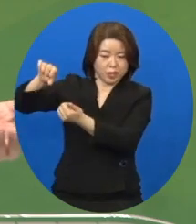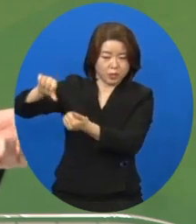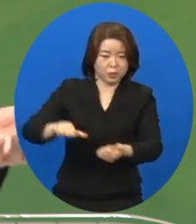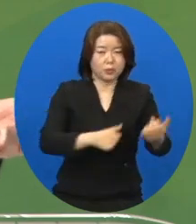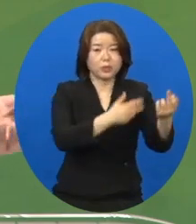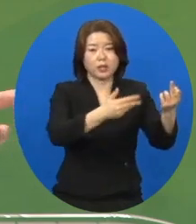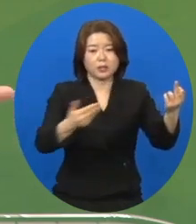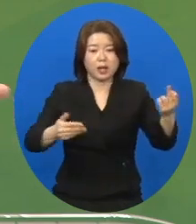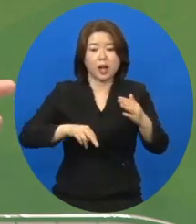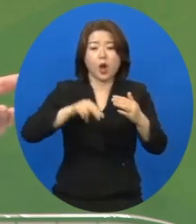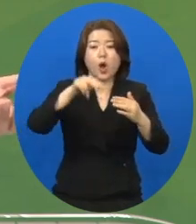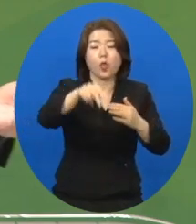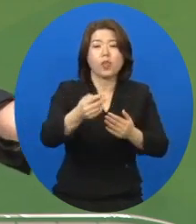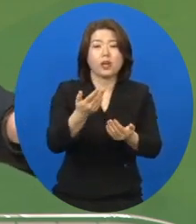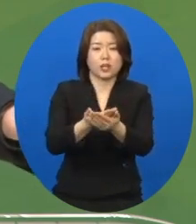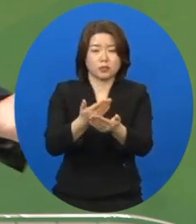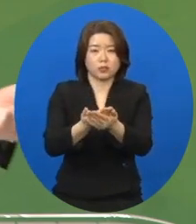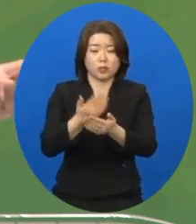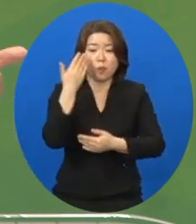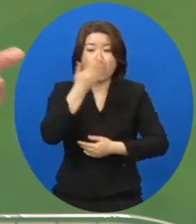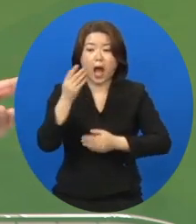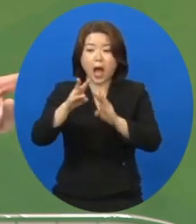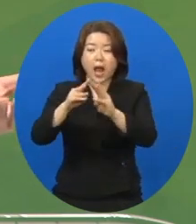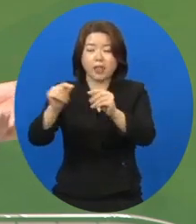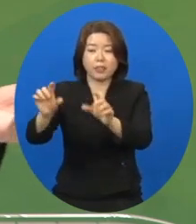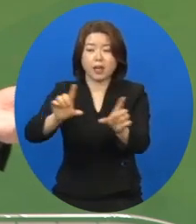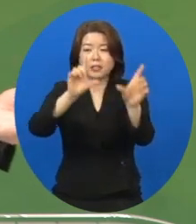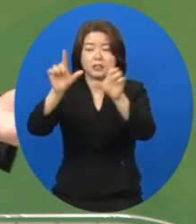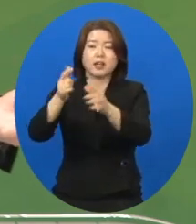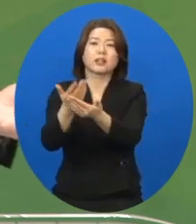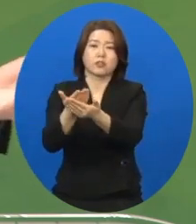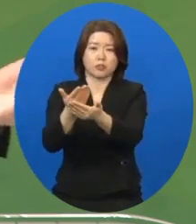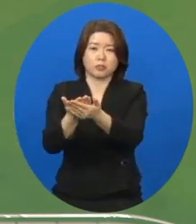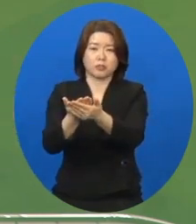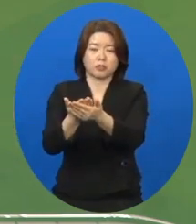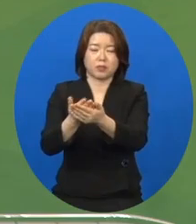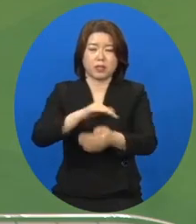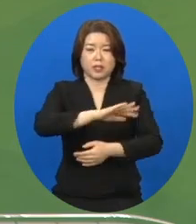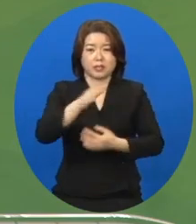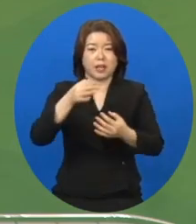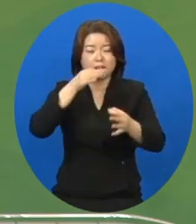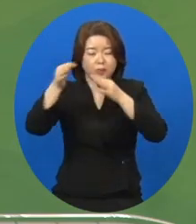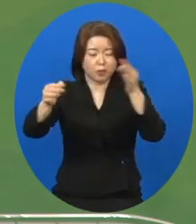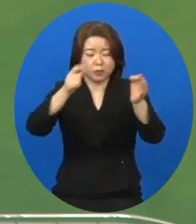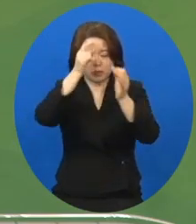건너게 하시고 가나안 땅의 삶을 살게 하여 주시옵소서. 우리 다 같이 통성으로 기도하겠습니다.